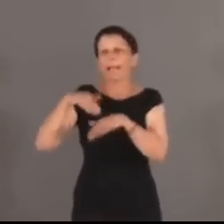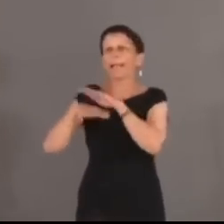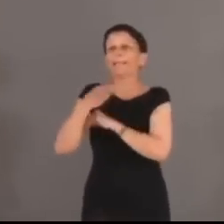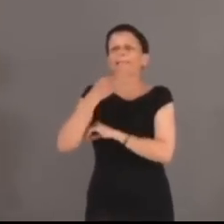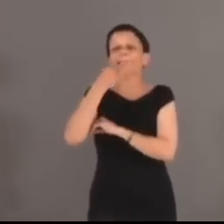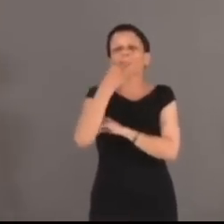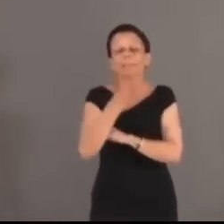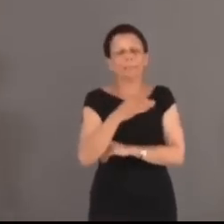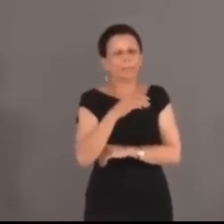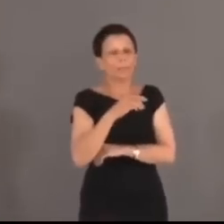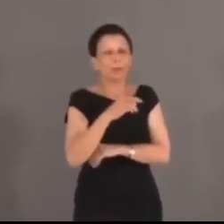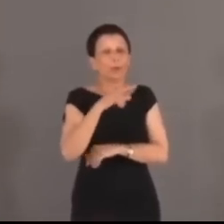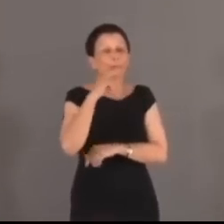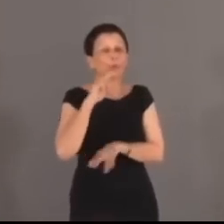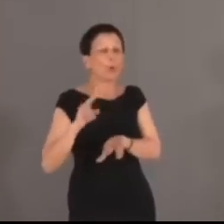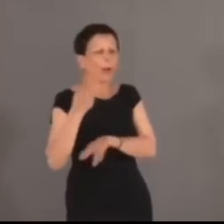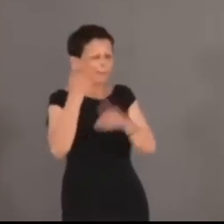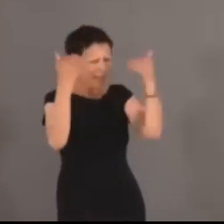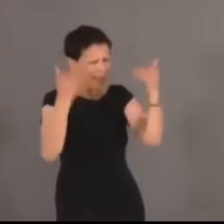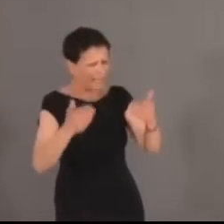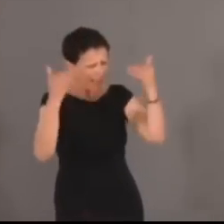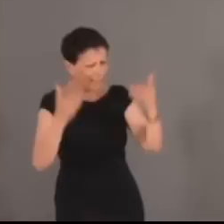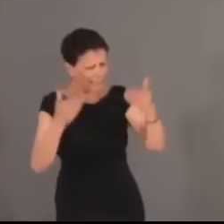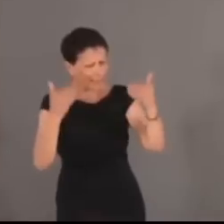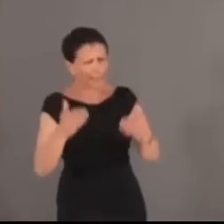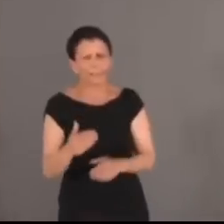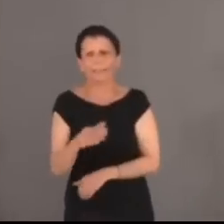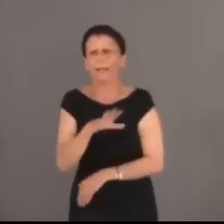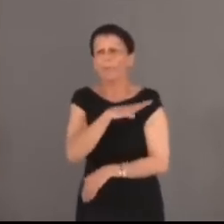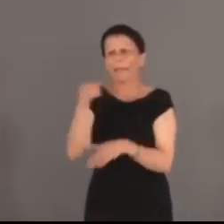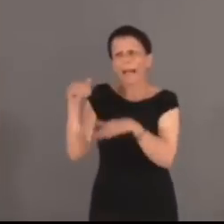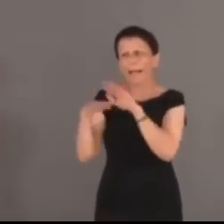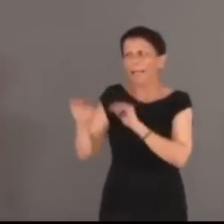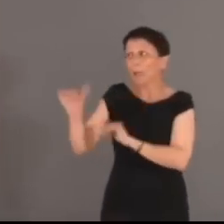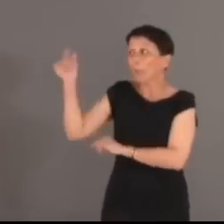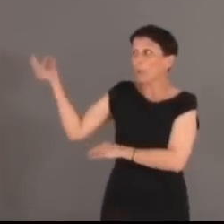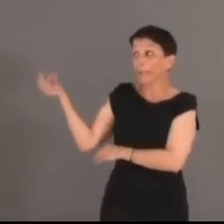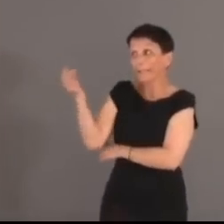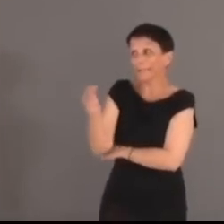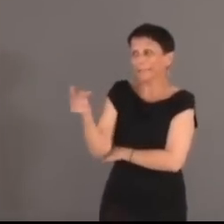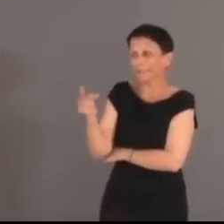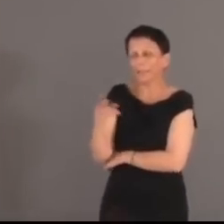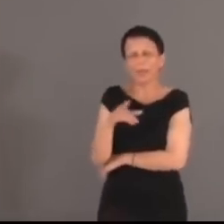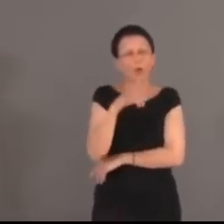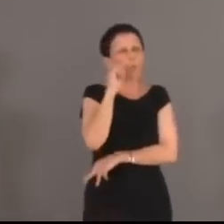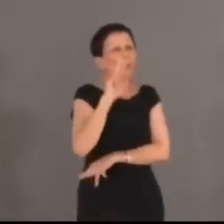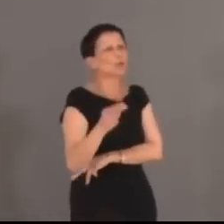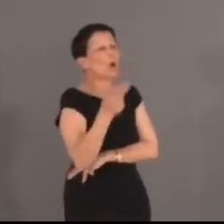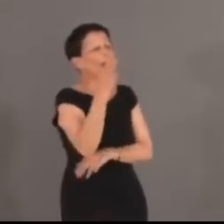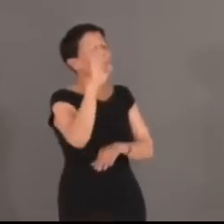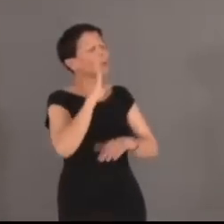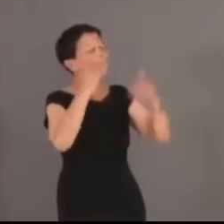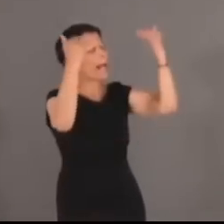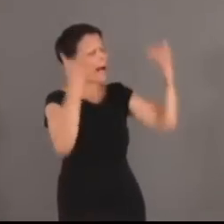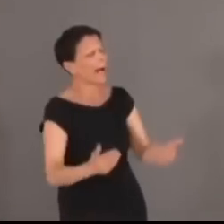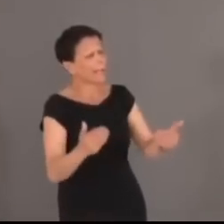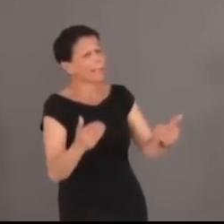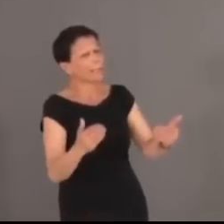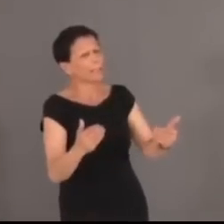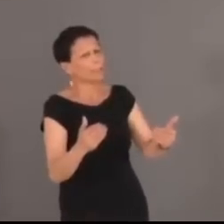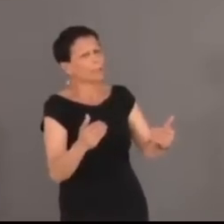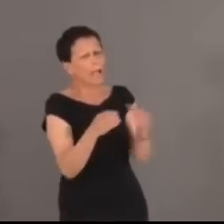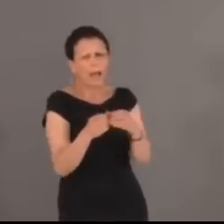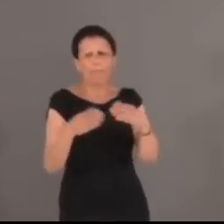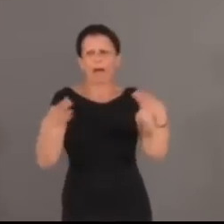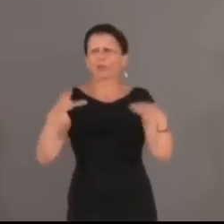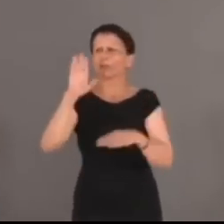c'est elle qui l'a dit la première. Stop. C'est elle qui l'a dit la première. Monsieur Ravier, alors s'il vous plaît, s'il vous plaît, la majorité,